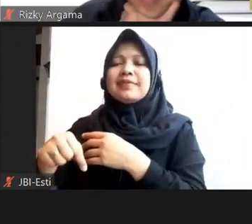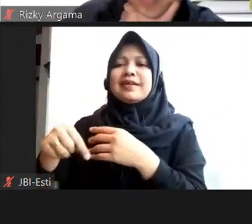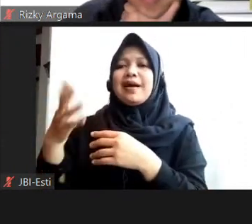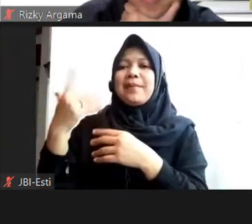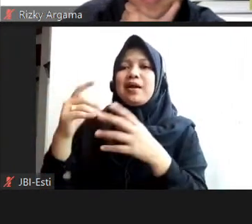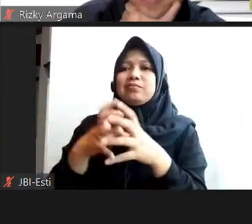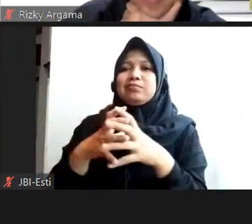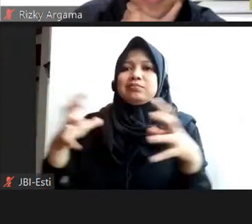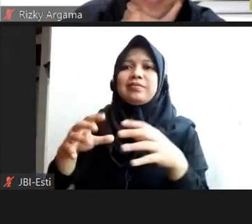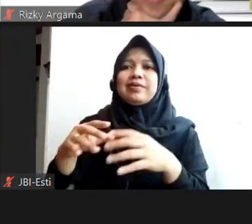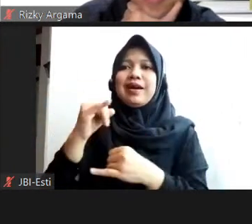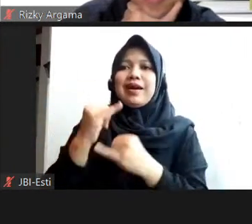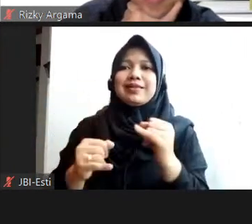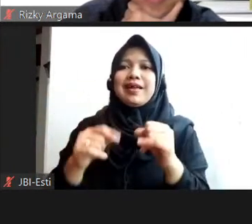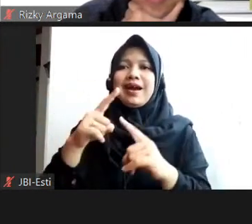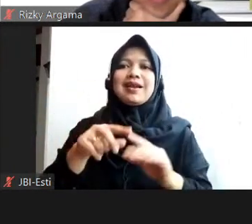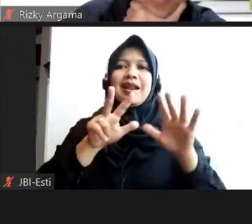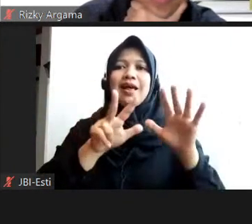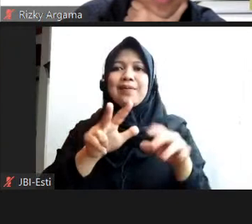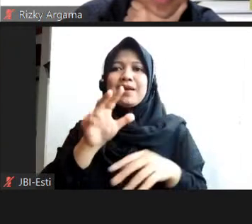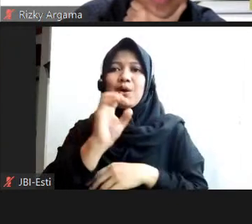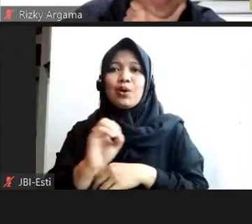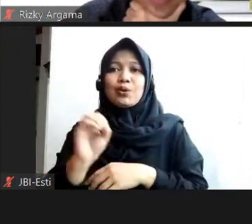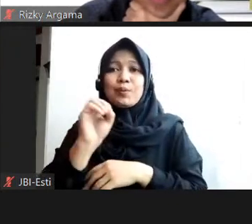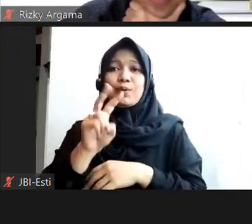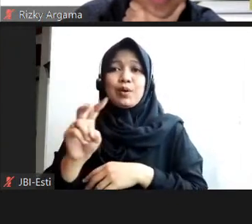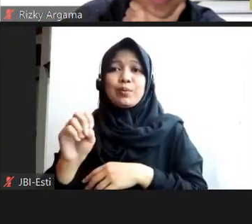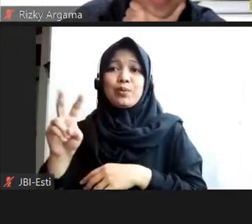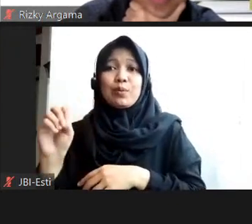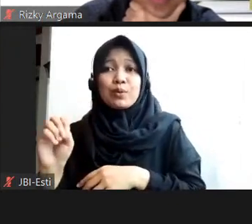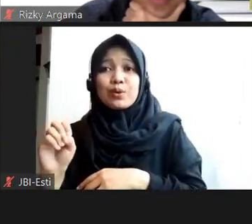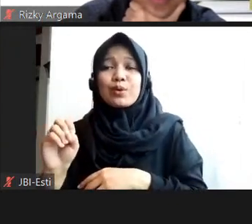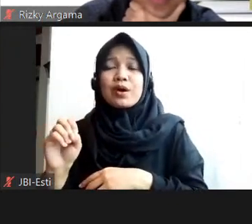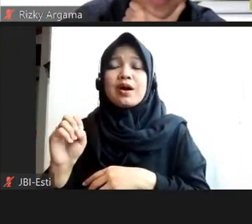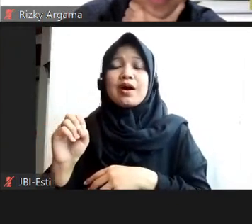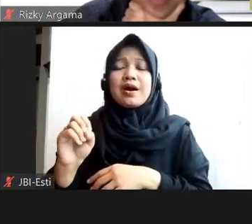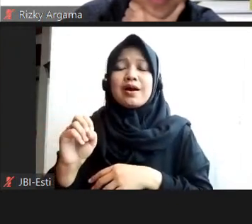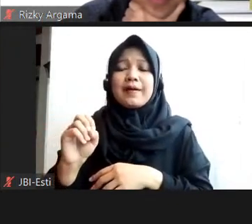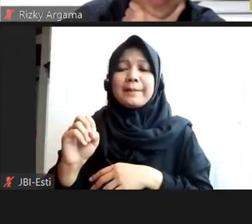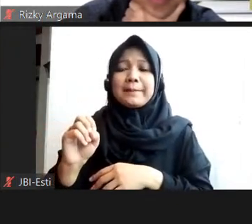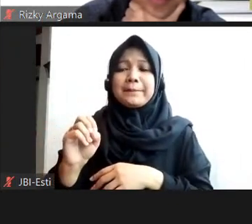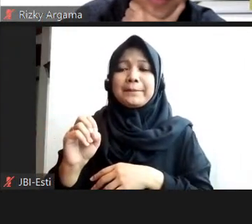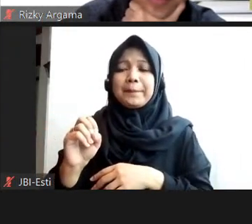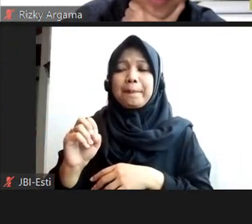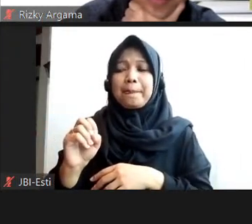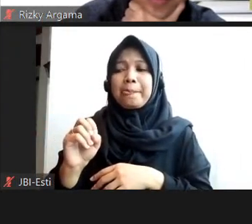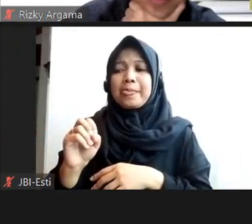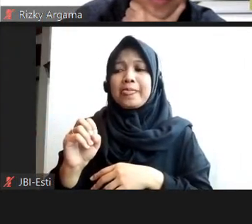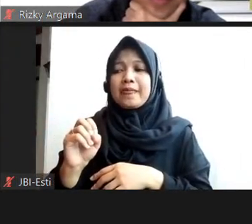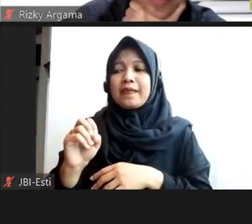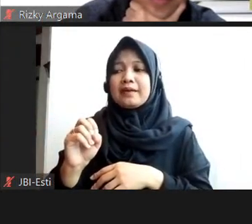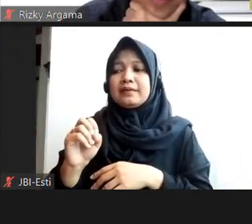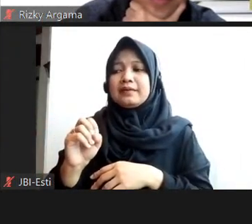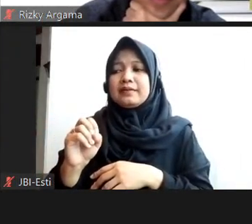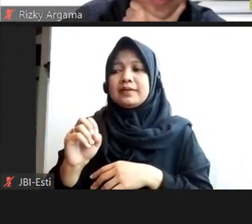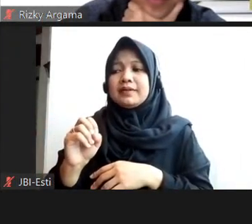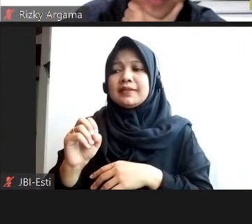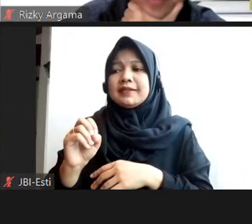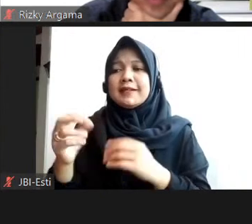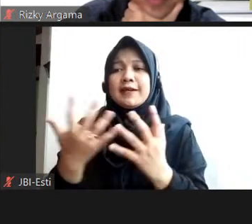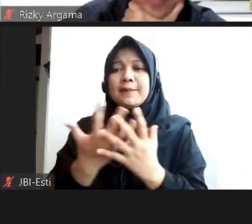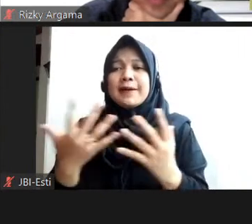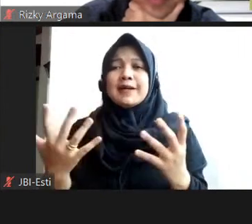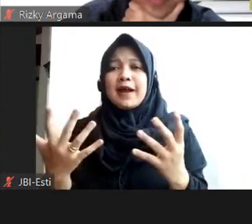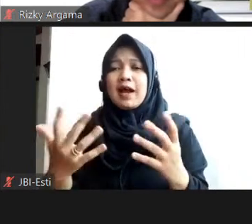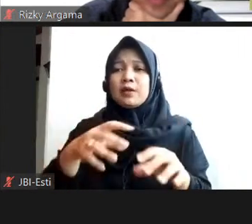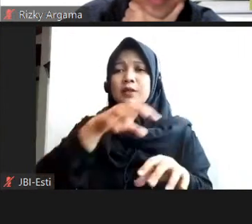8 Oktober 2020 yang memang juga melibatkan banyak sekali gejolak-gejolak masyarakat publik di berbagai daerah